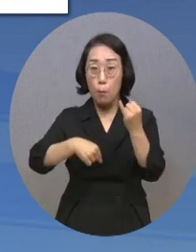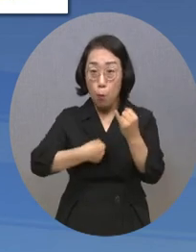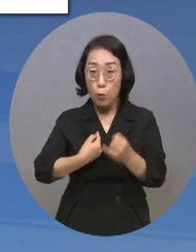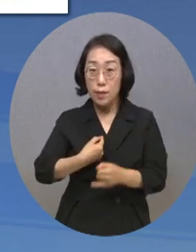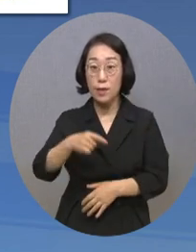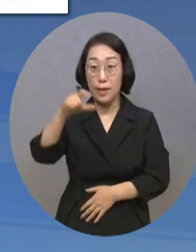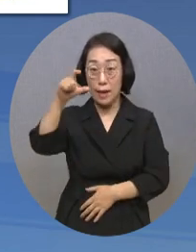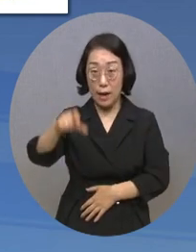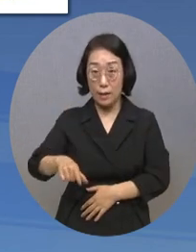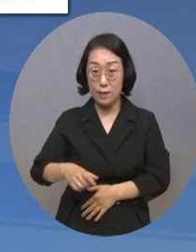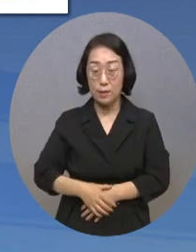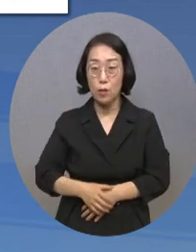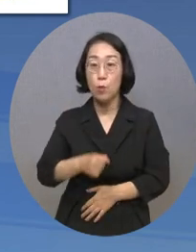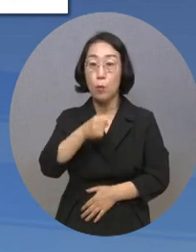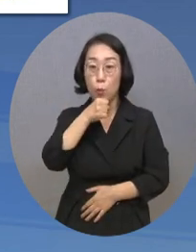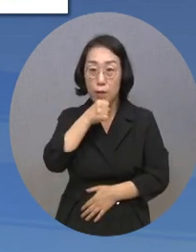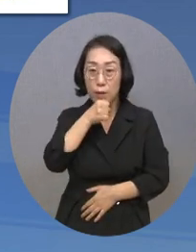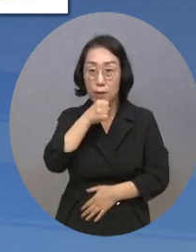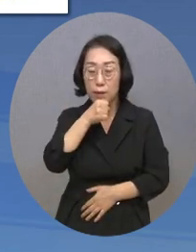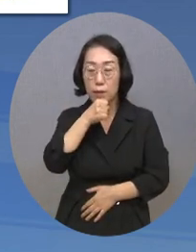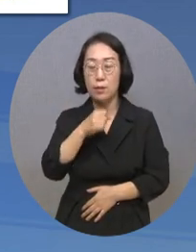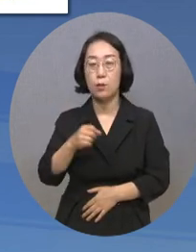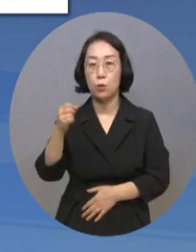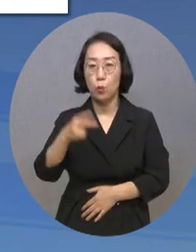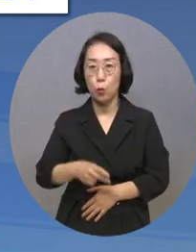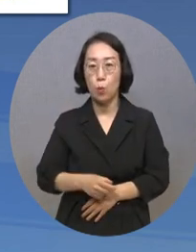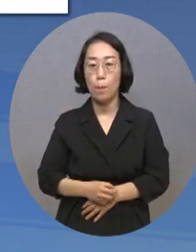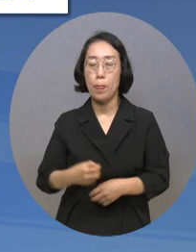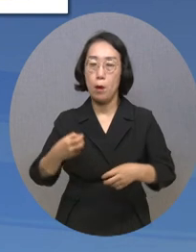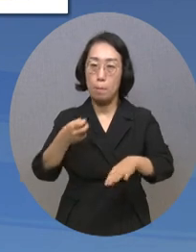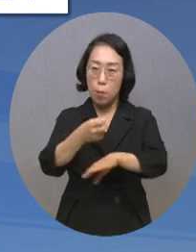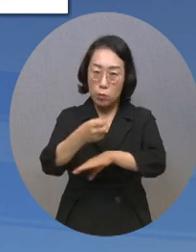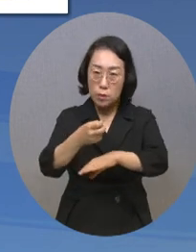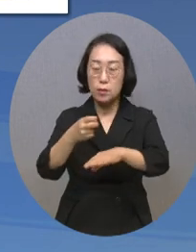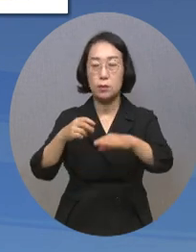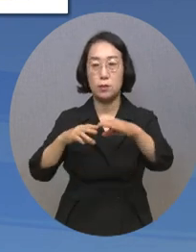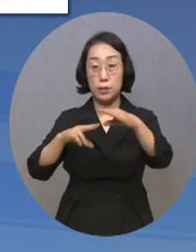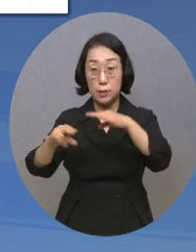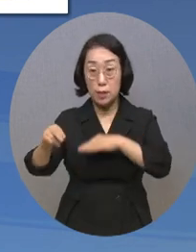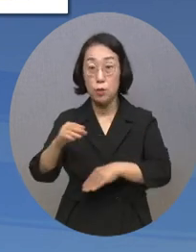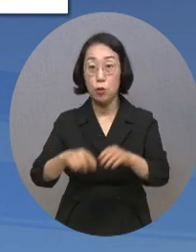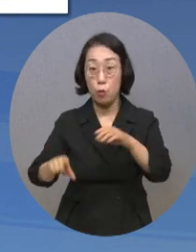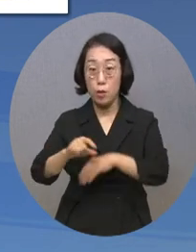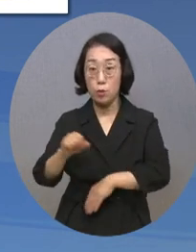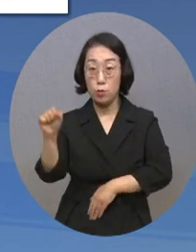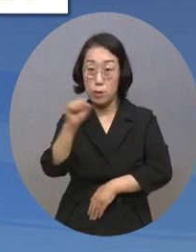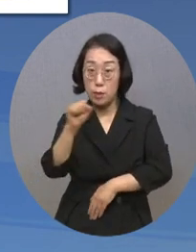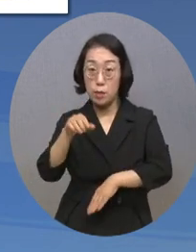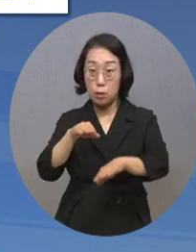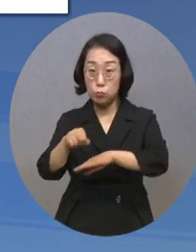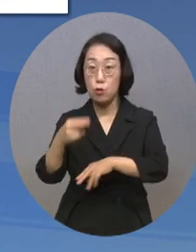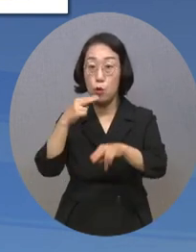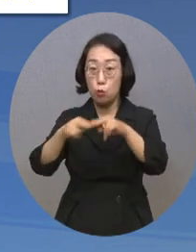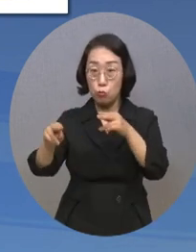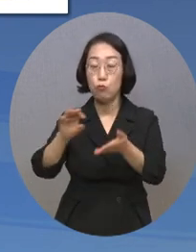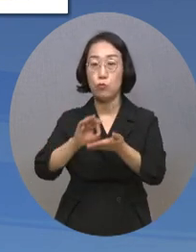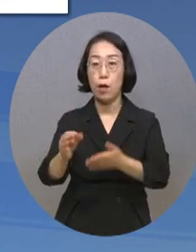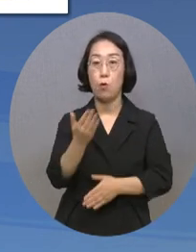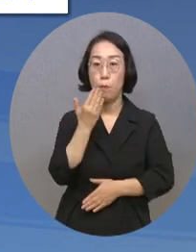신용카드에 교통 포인트로 지급되며 대중교통을 이용할 때는 물론 자차 유류비로도 사용할 수